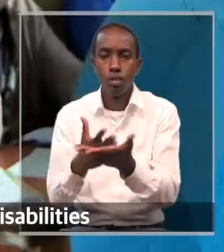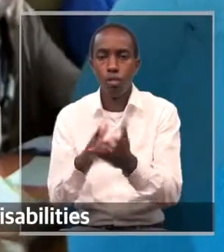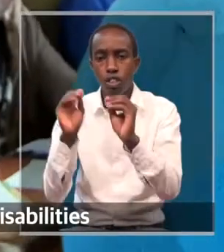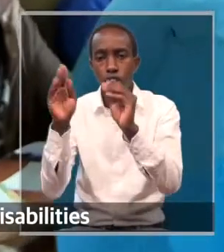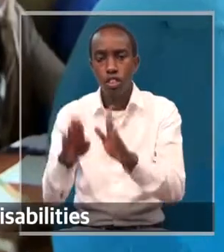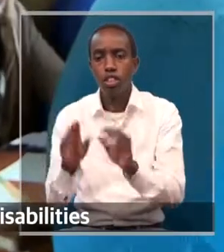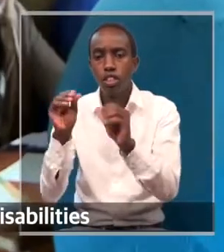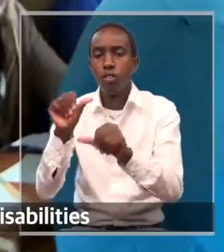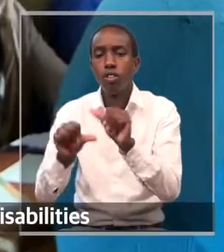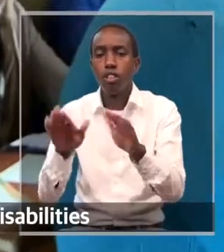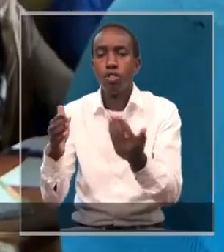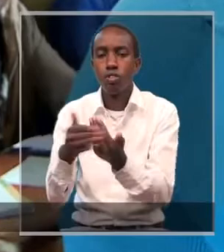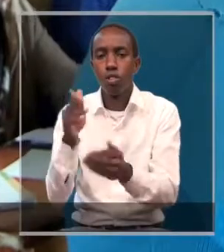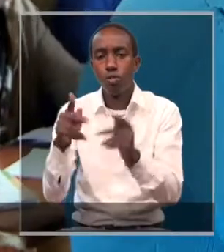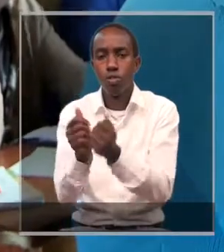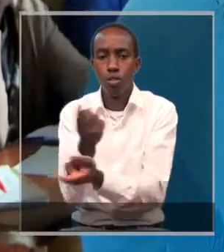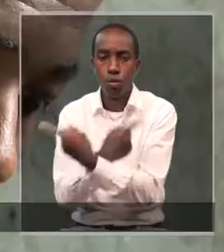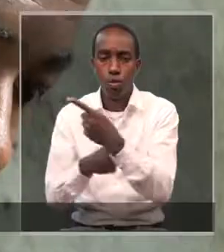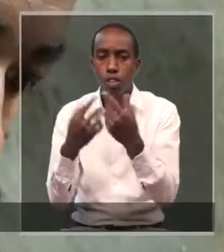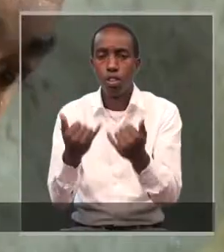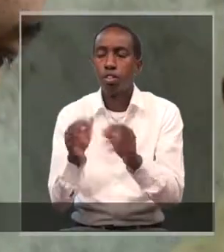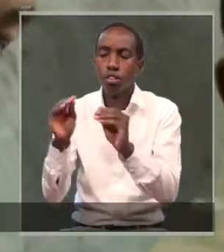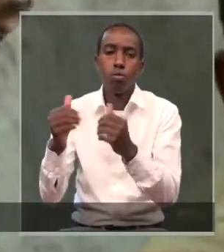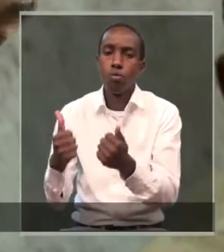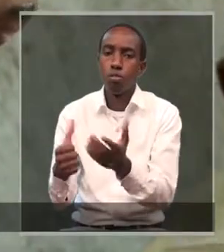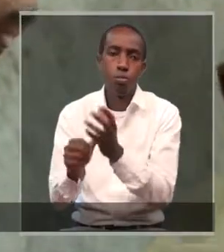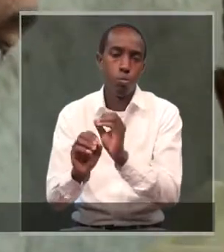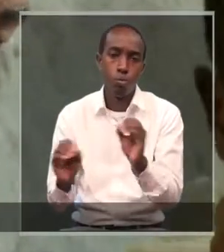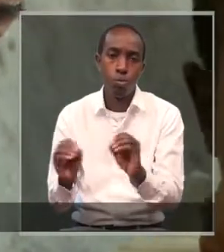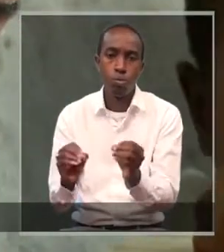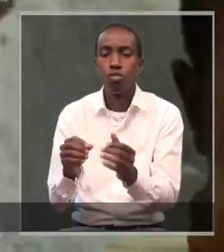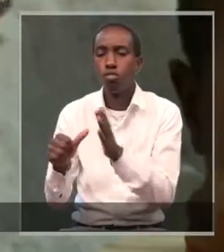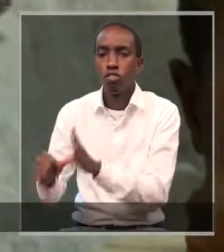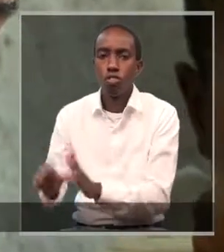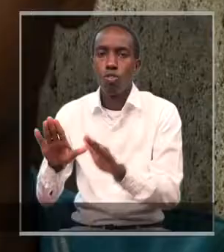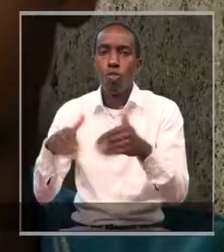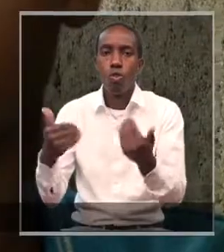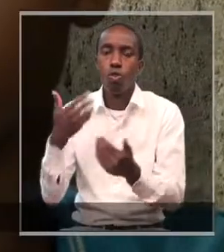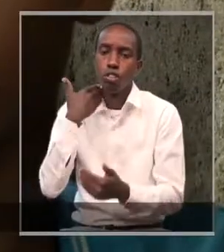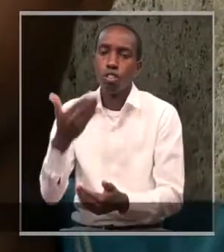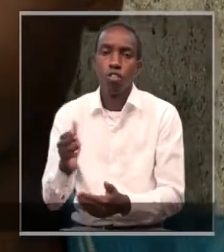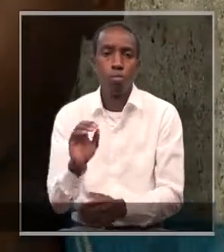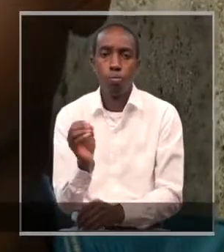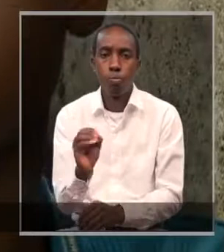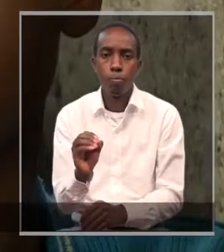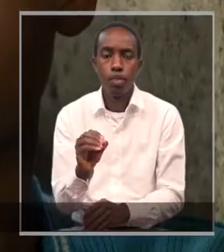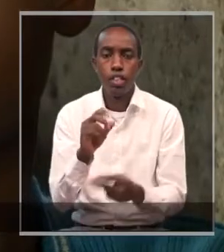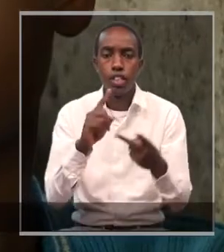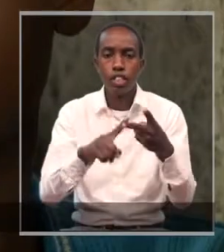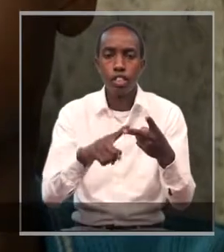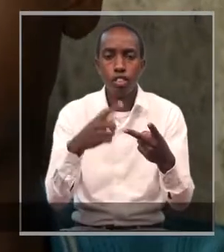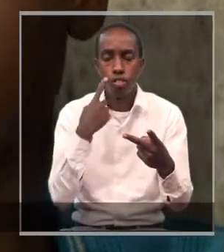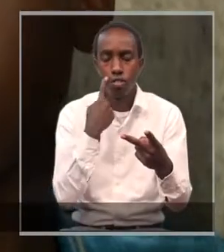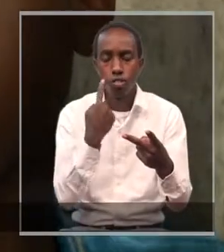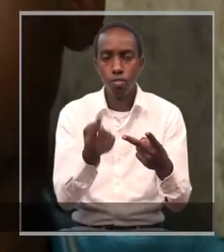kwita ku bana bafite ubumuga ubu ngo usanga bigisha neza n'aho batabaheza cyangwa ngo babanga icya kabiri no kusanga nko